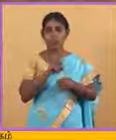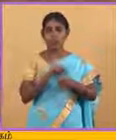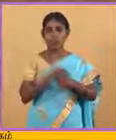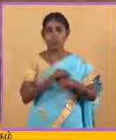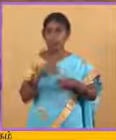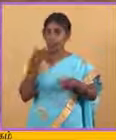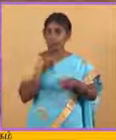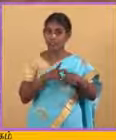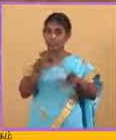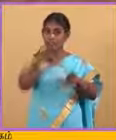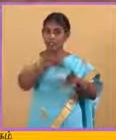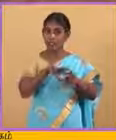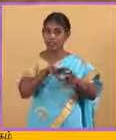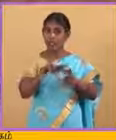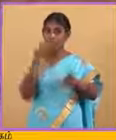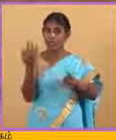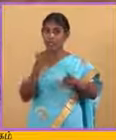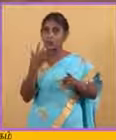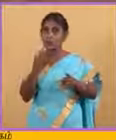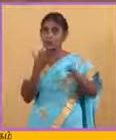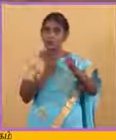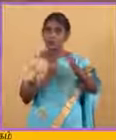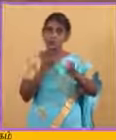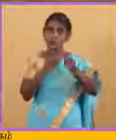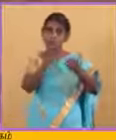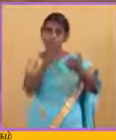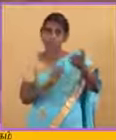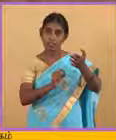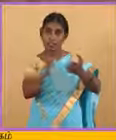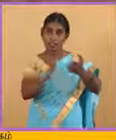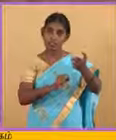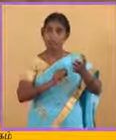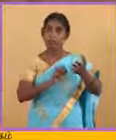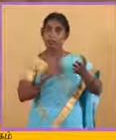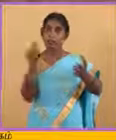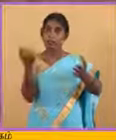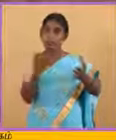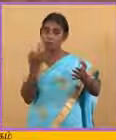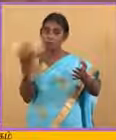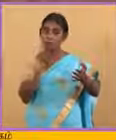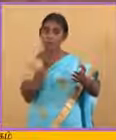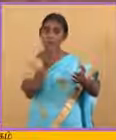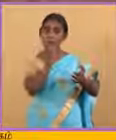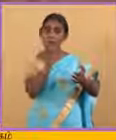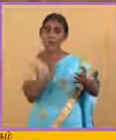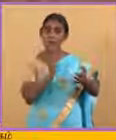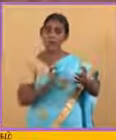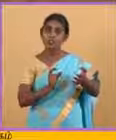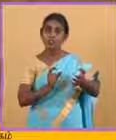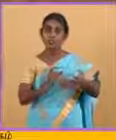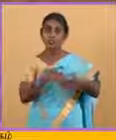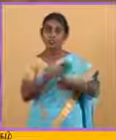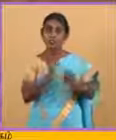செய்யணும்? புதிய புதிய இலக்கியங்களோடு புது புது சொற்களும் தோன்ற வேண்டும். அப்போ புது புது சொற்கள் தோன்ற வேணும். தமிழில்